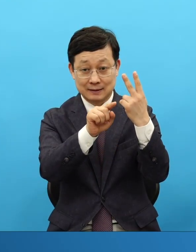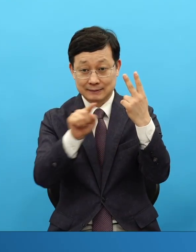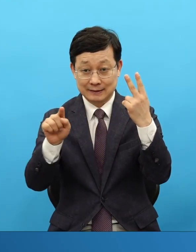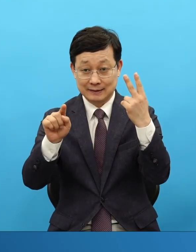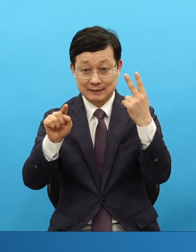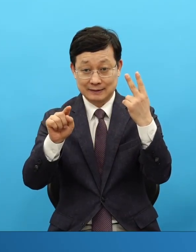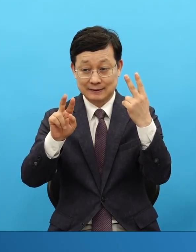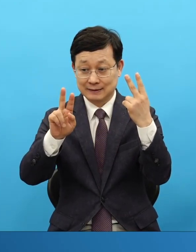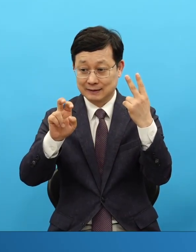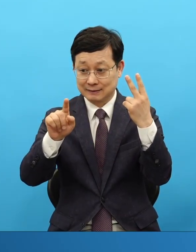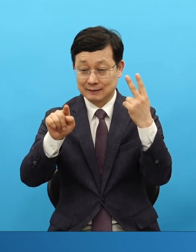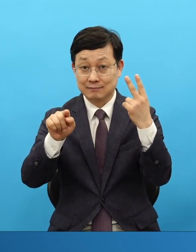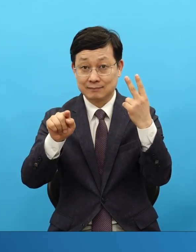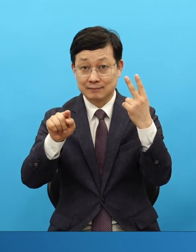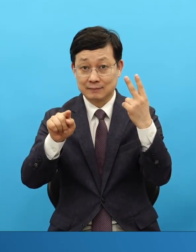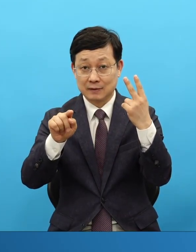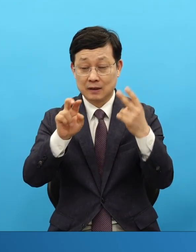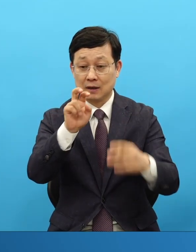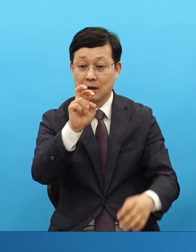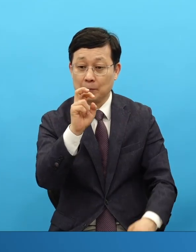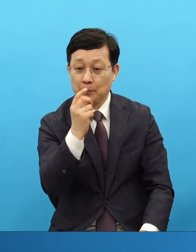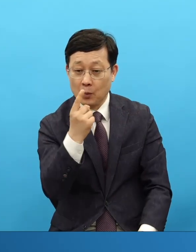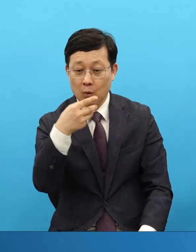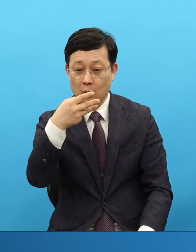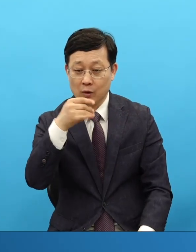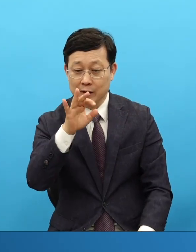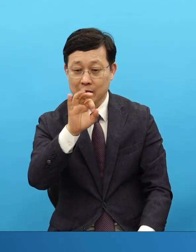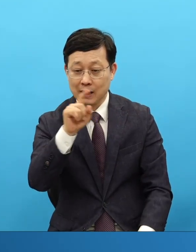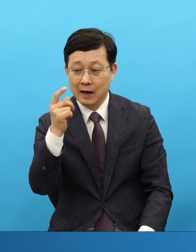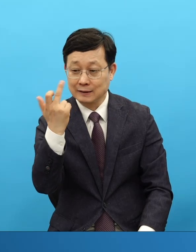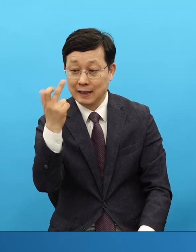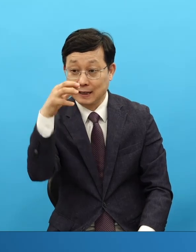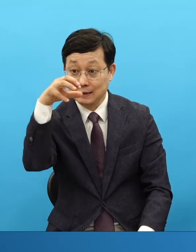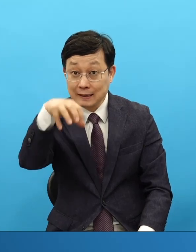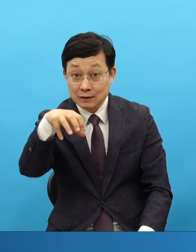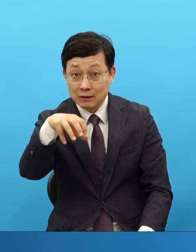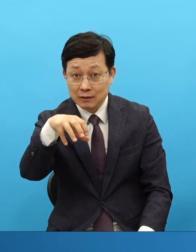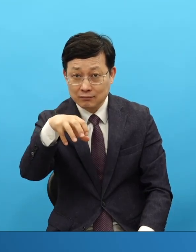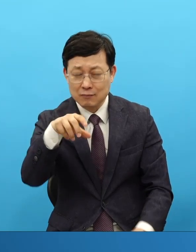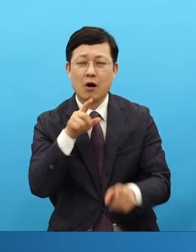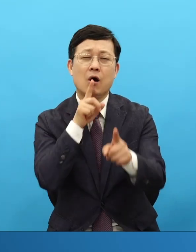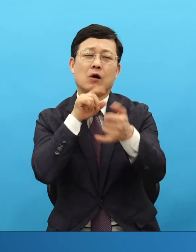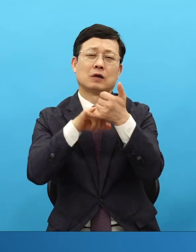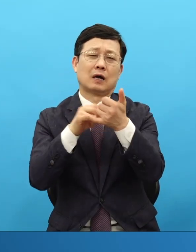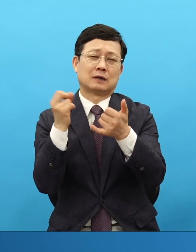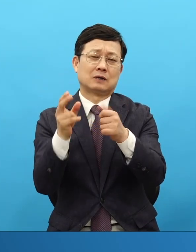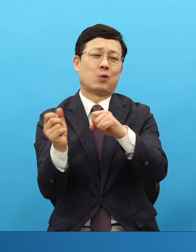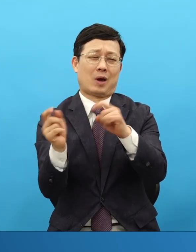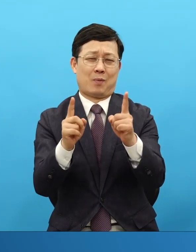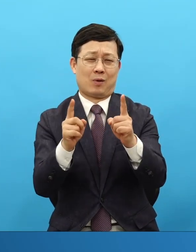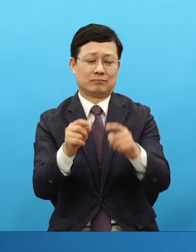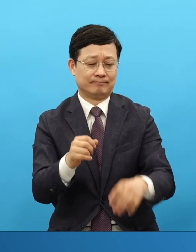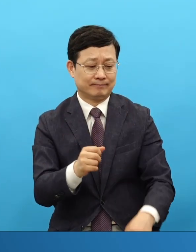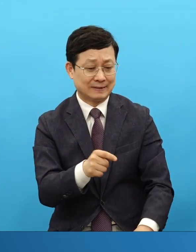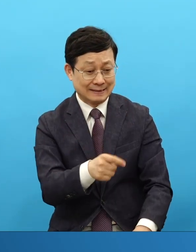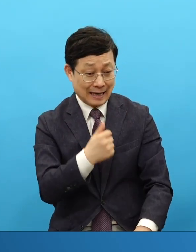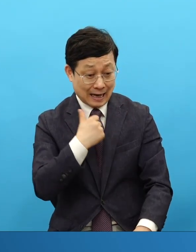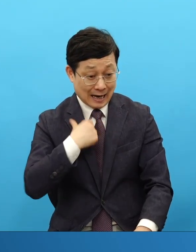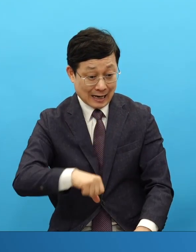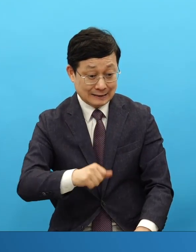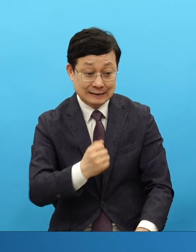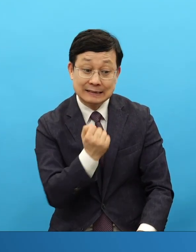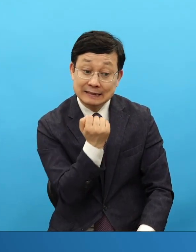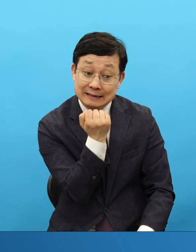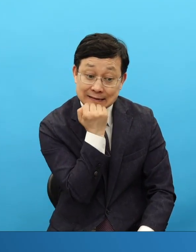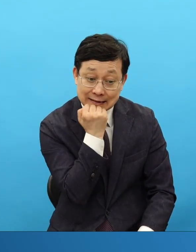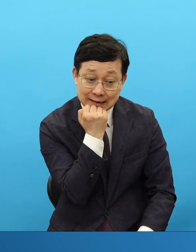22, 모리아산 사건이죠. the Mount Moriah 또 situation. 얘기합니다. He tells him again. 이삭 대신에 수양 굉장히